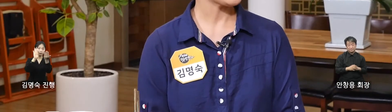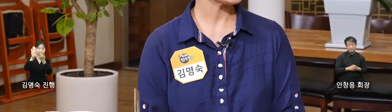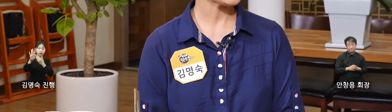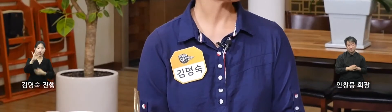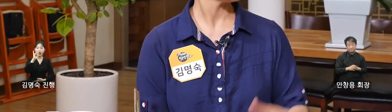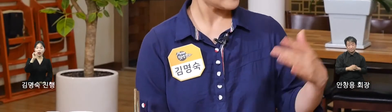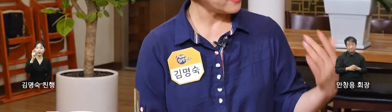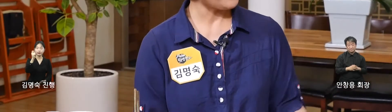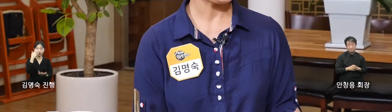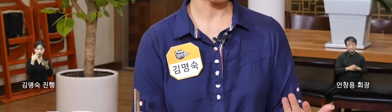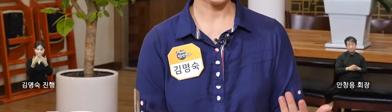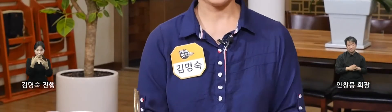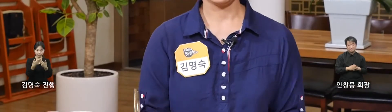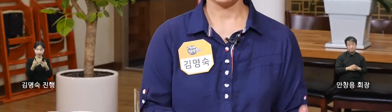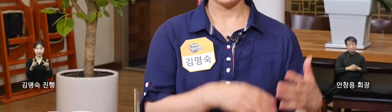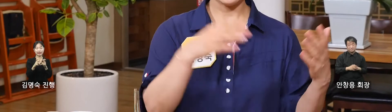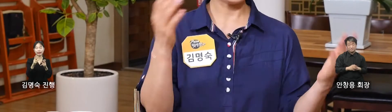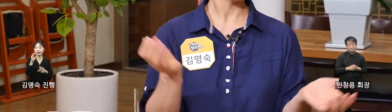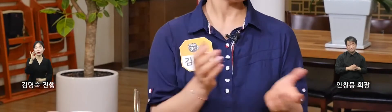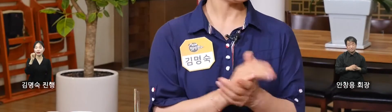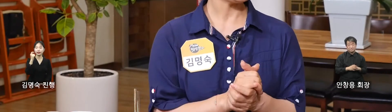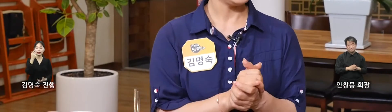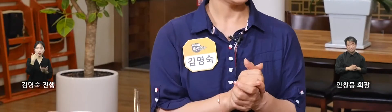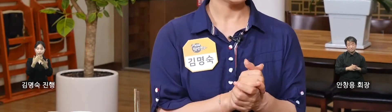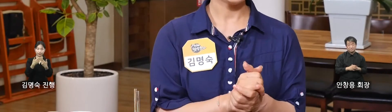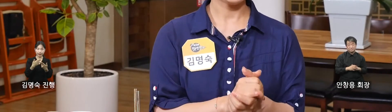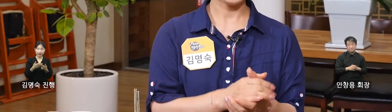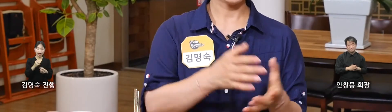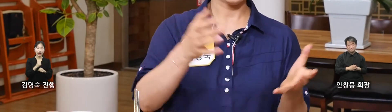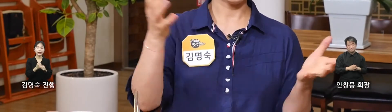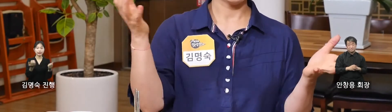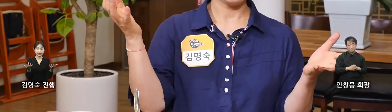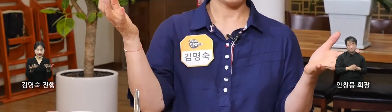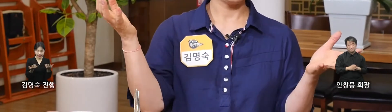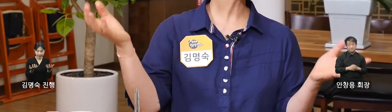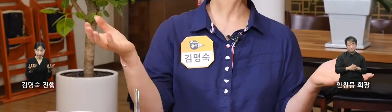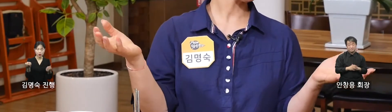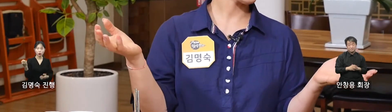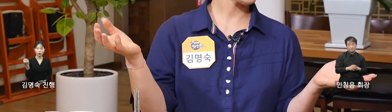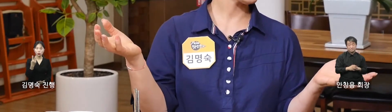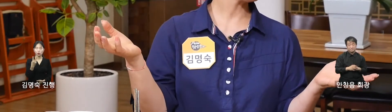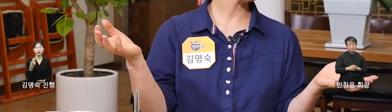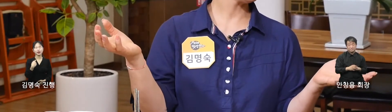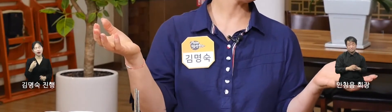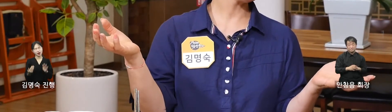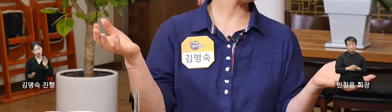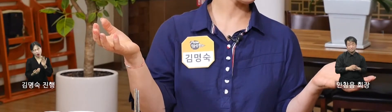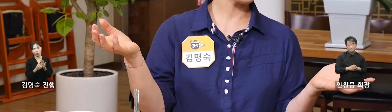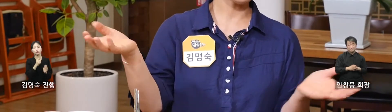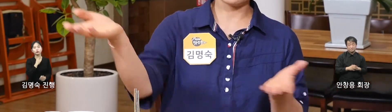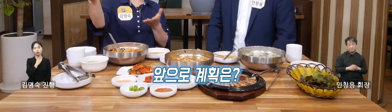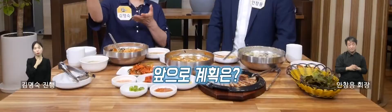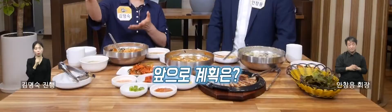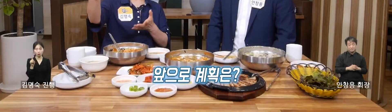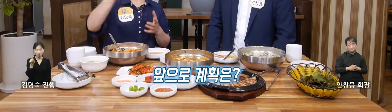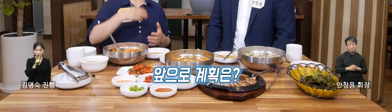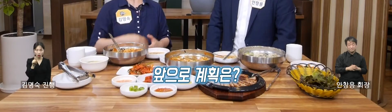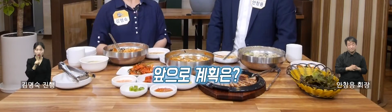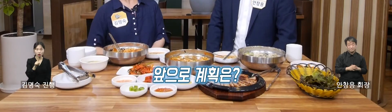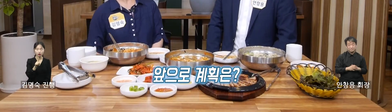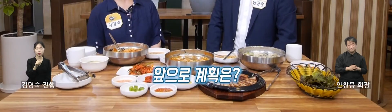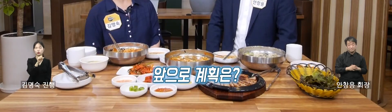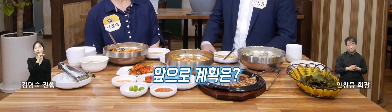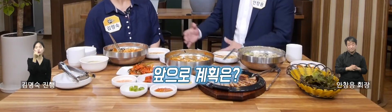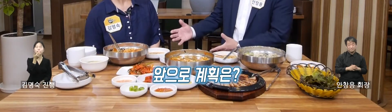IT 협회가, 장애인 IT 협회가 해야 할 일, 그다음에 어떤 이루고자 하시는 일들이 있다면 끝으로